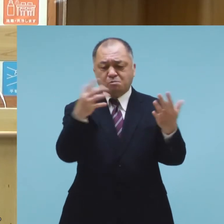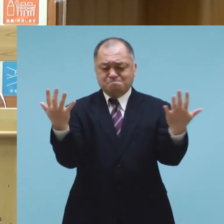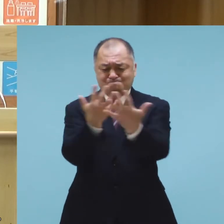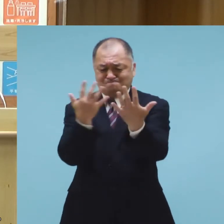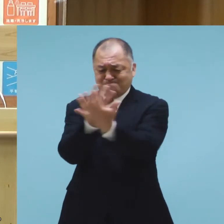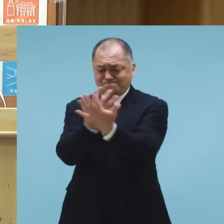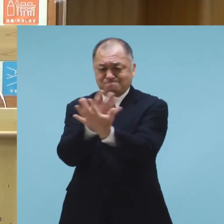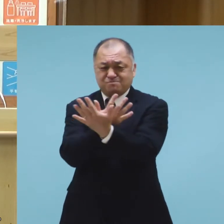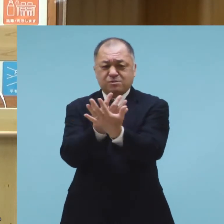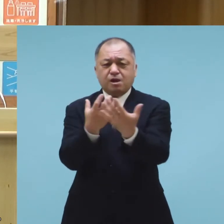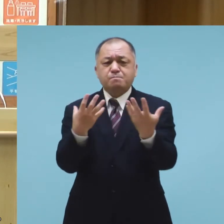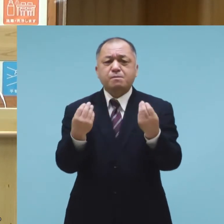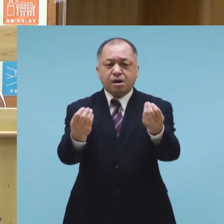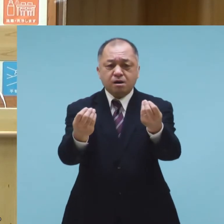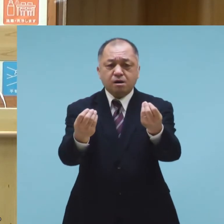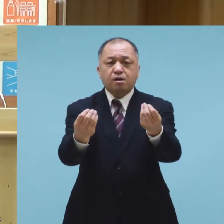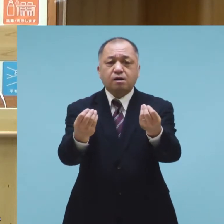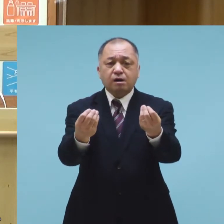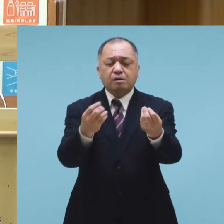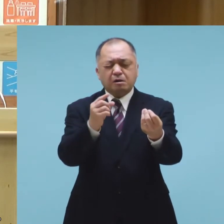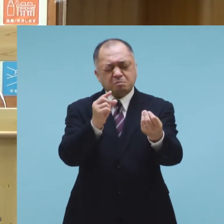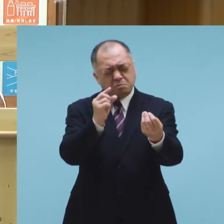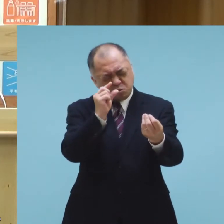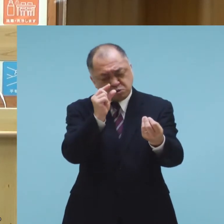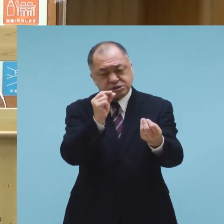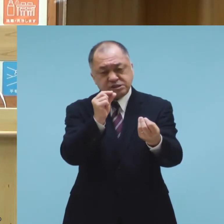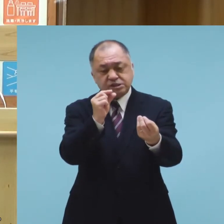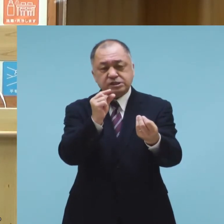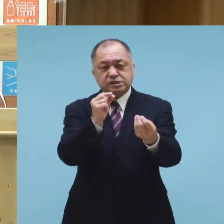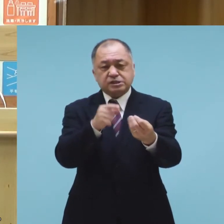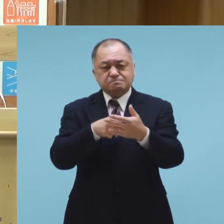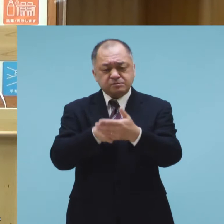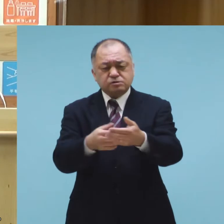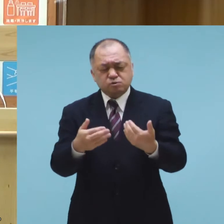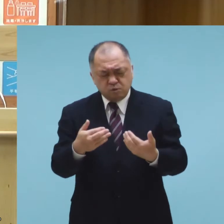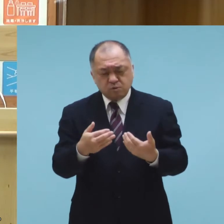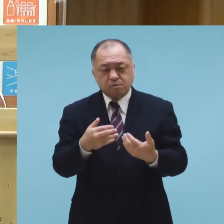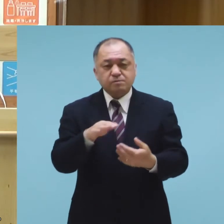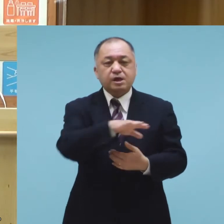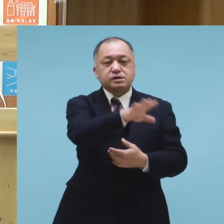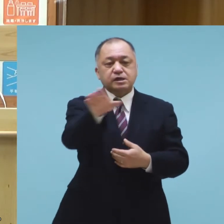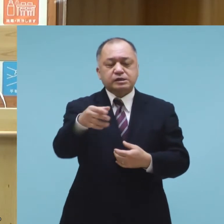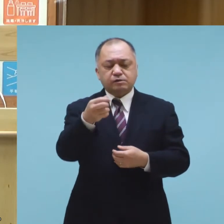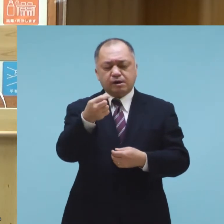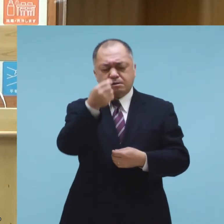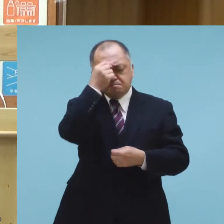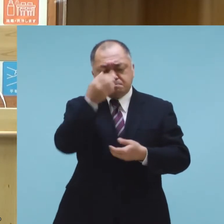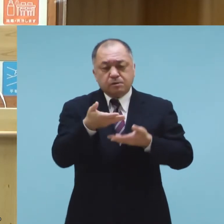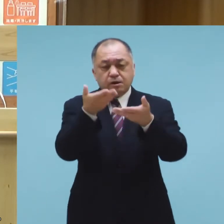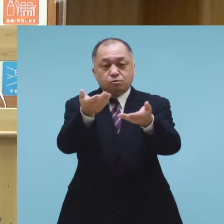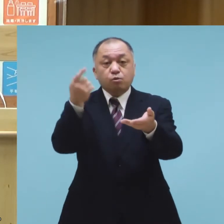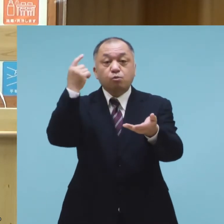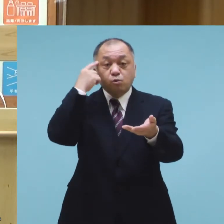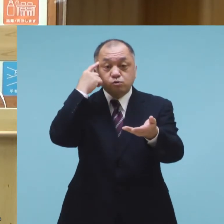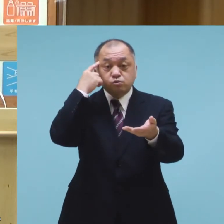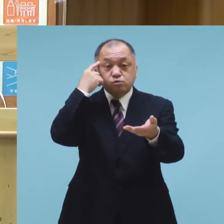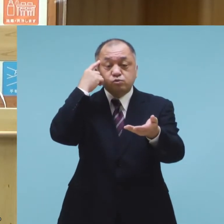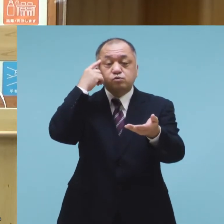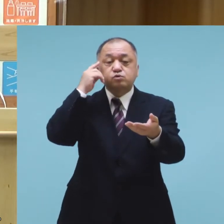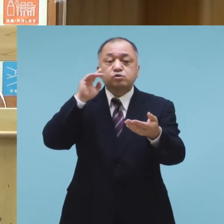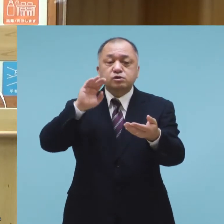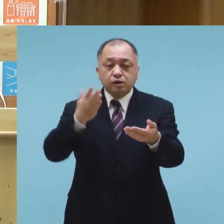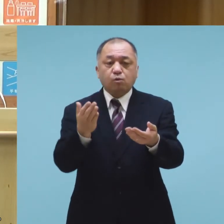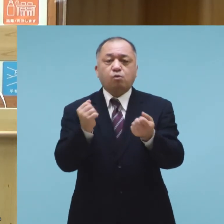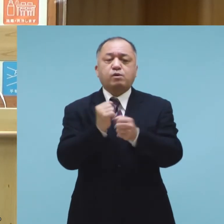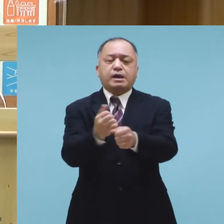ないという状況の中で、やはりこれはもう一歩踏み出して、皆さんに大変ご迷惑をおかけするんですけども、対策を講じよう